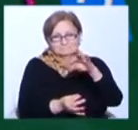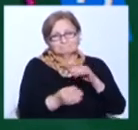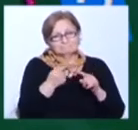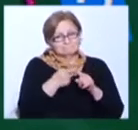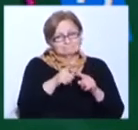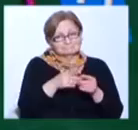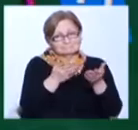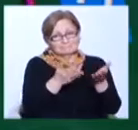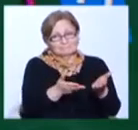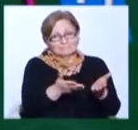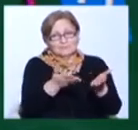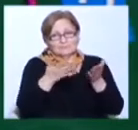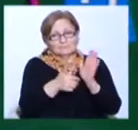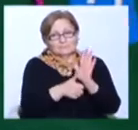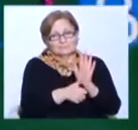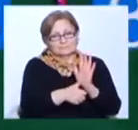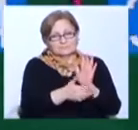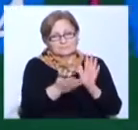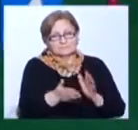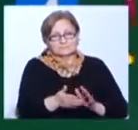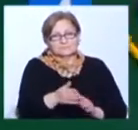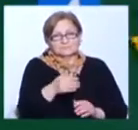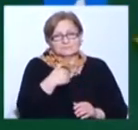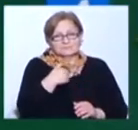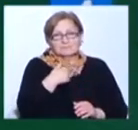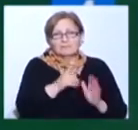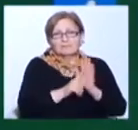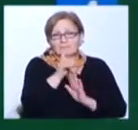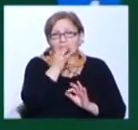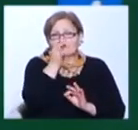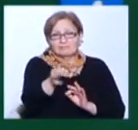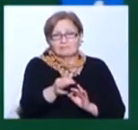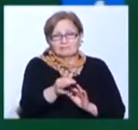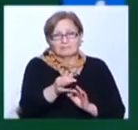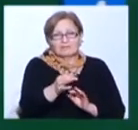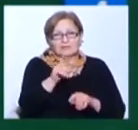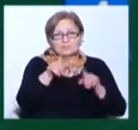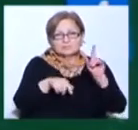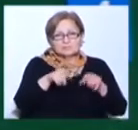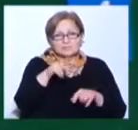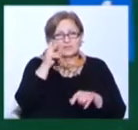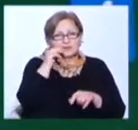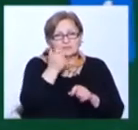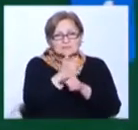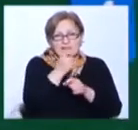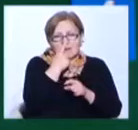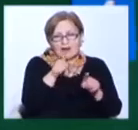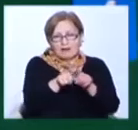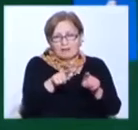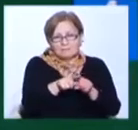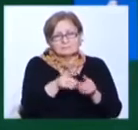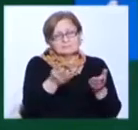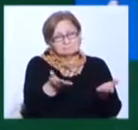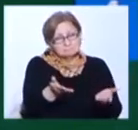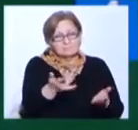აი ასე. ნახეთ, გაკვეთილის დასაწყისში რო ვთქვით, ზოგიერთი რიცხვიო ერთმანეთს ძალიან გავსო.